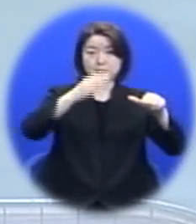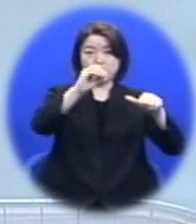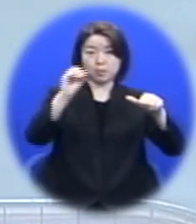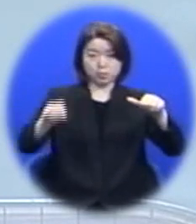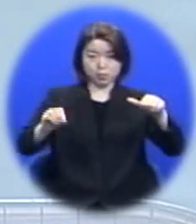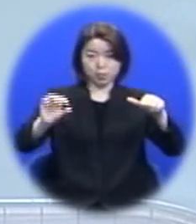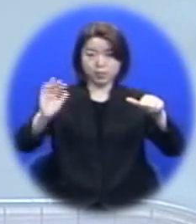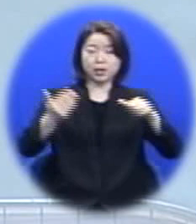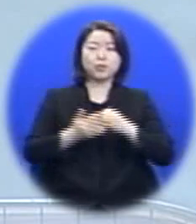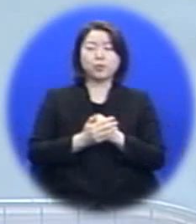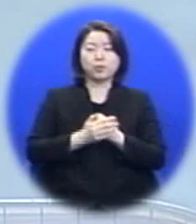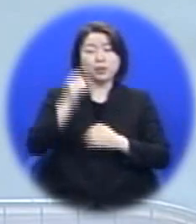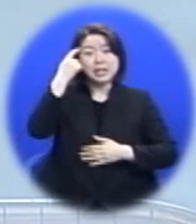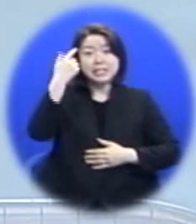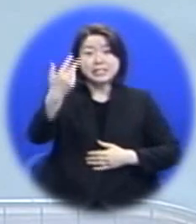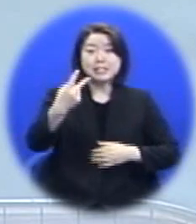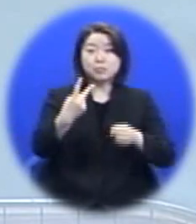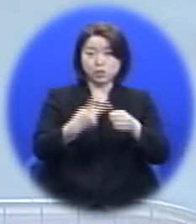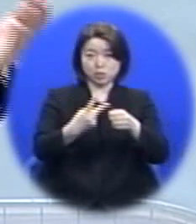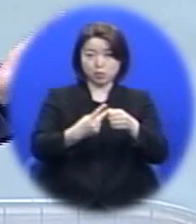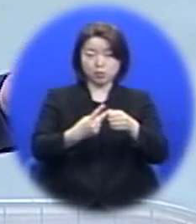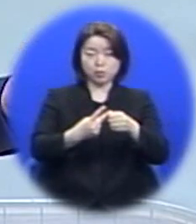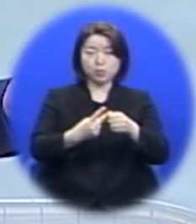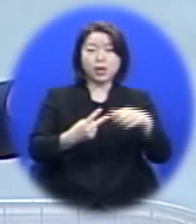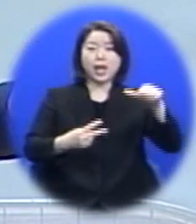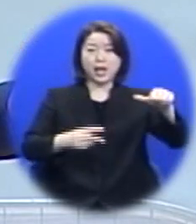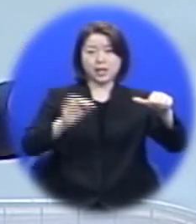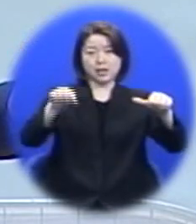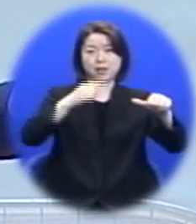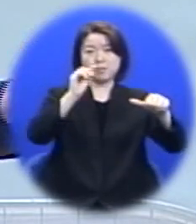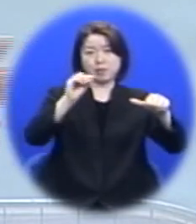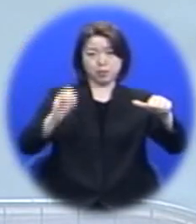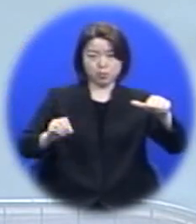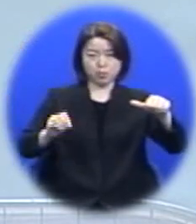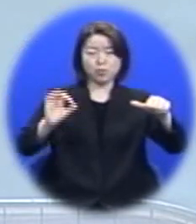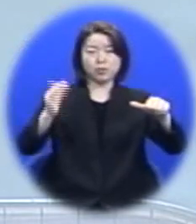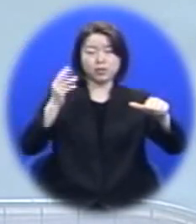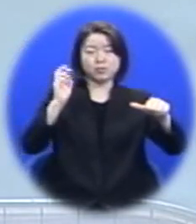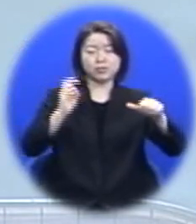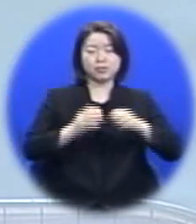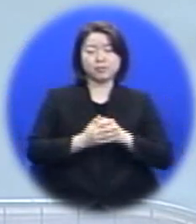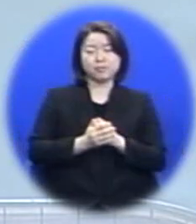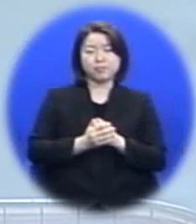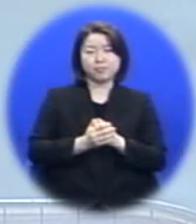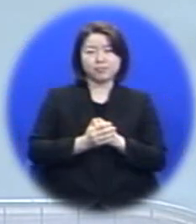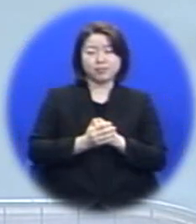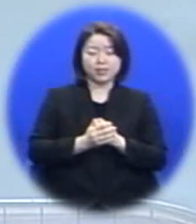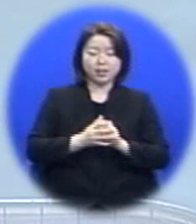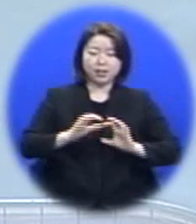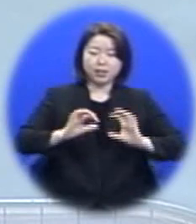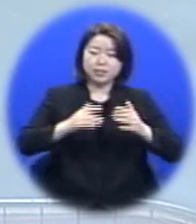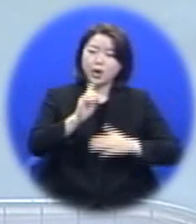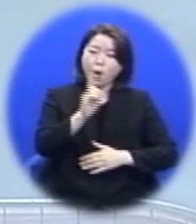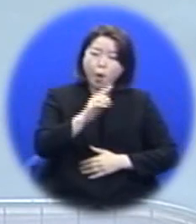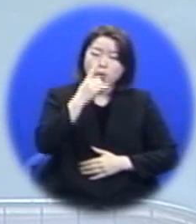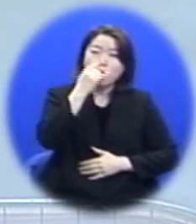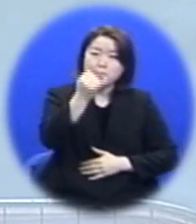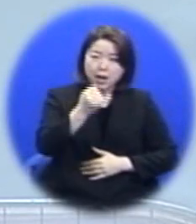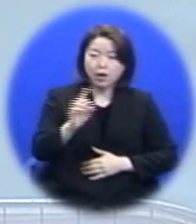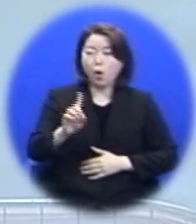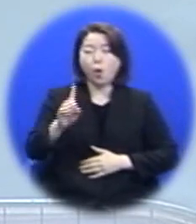100%, 질문 2번도 A가 100%였어요. 세상에 어느 어머니가, 어느